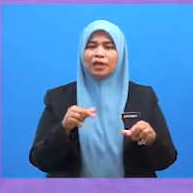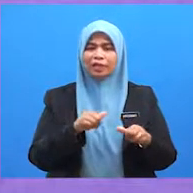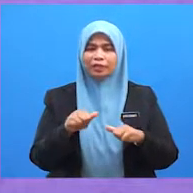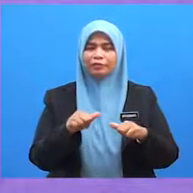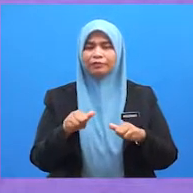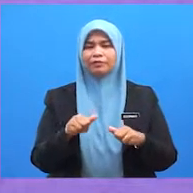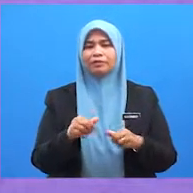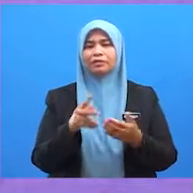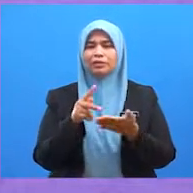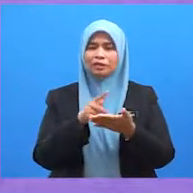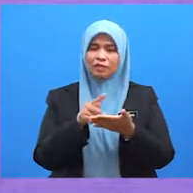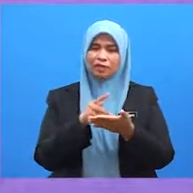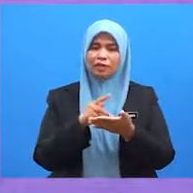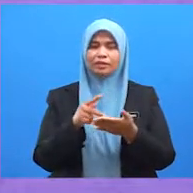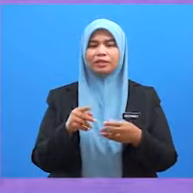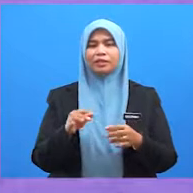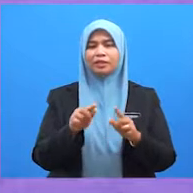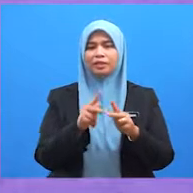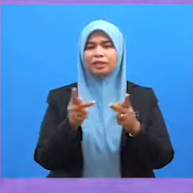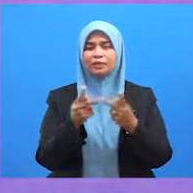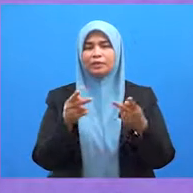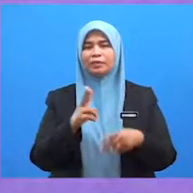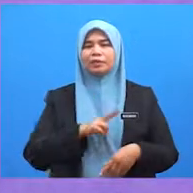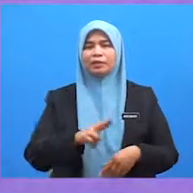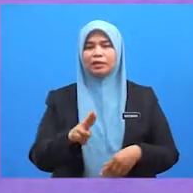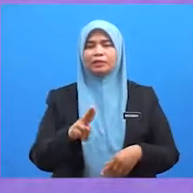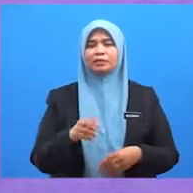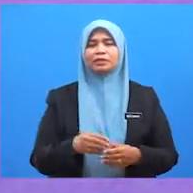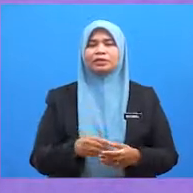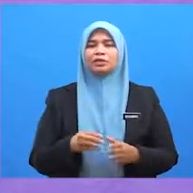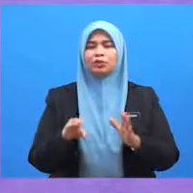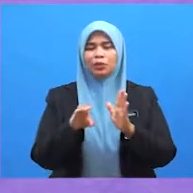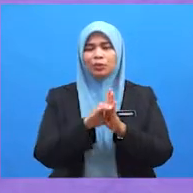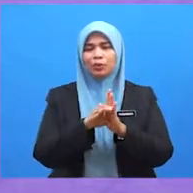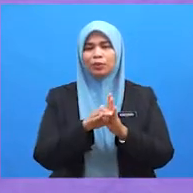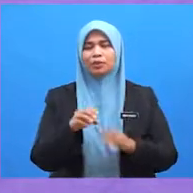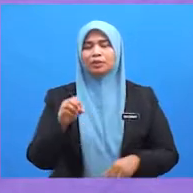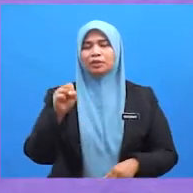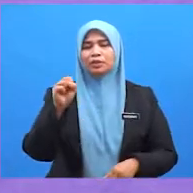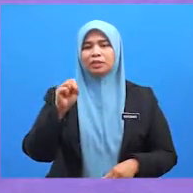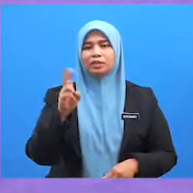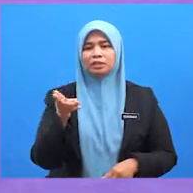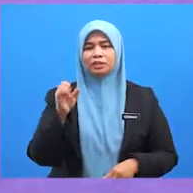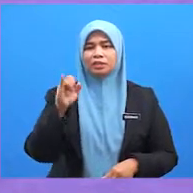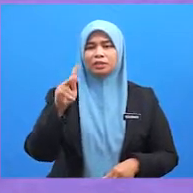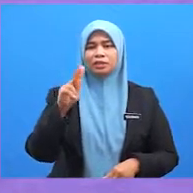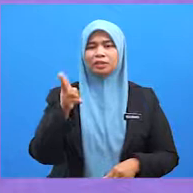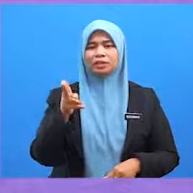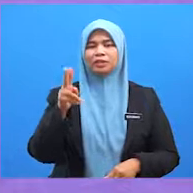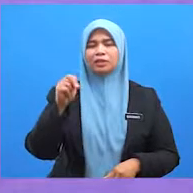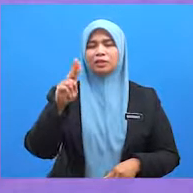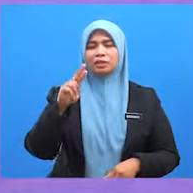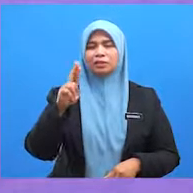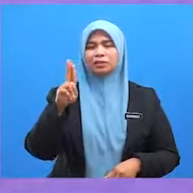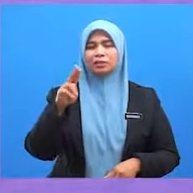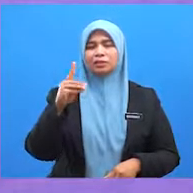agama dalam pelbagai bidang. Misalnya, Syekh Nuruddin Al-Raniri dikatakan